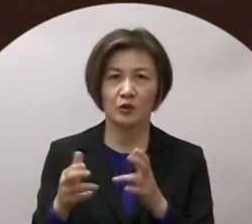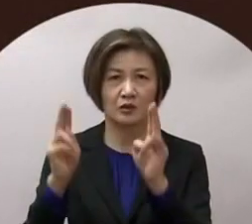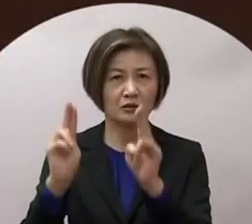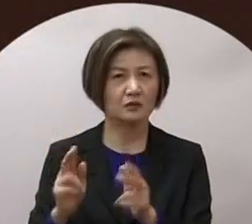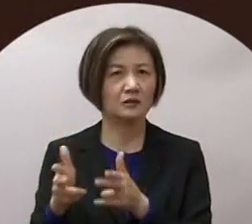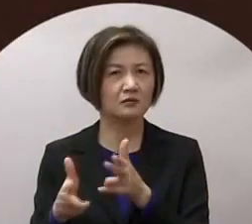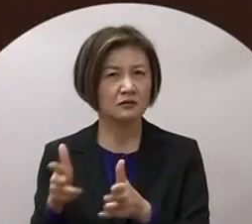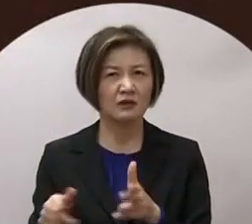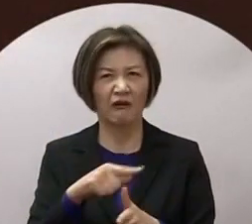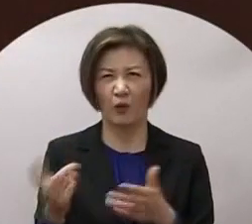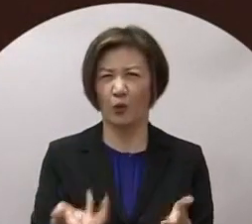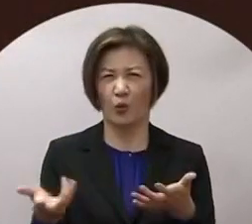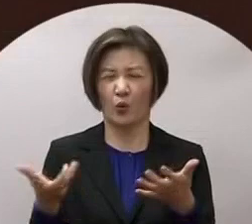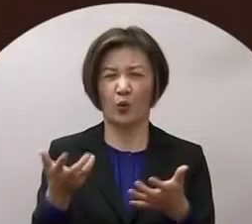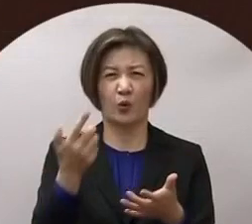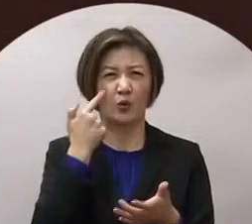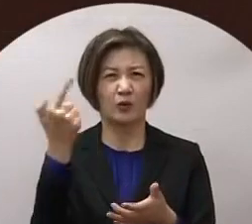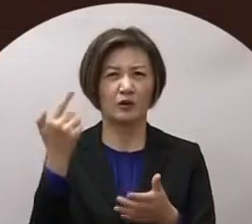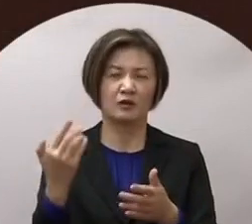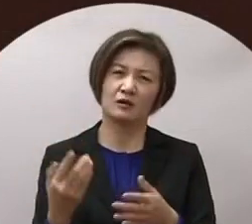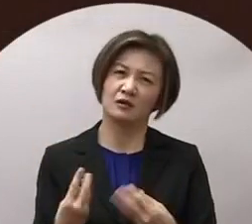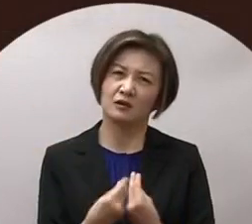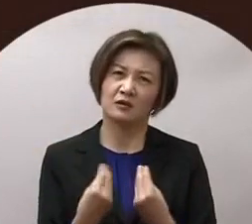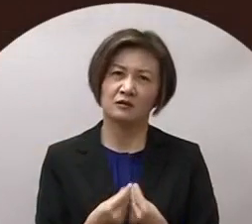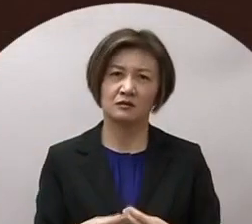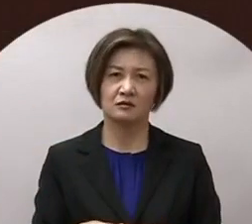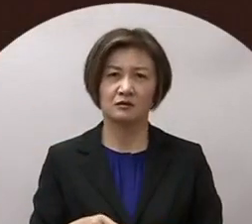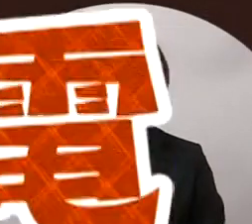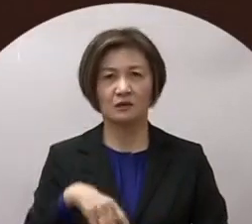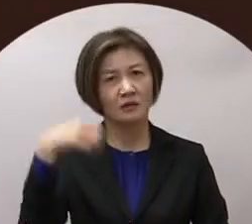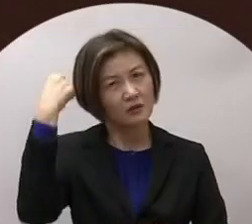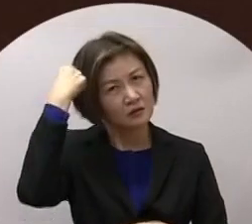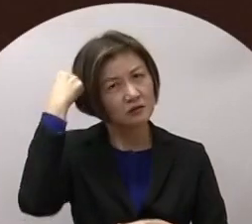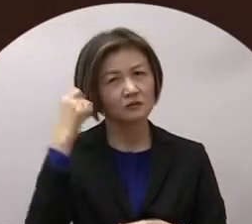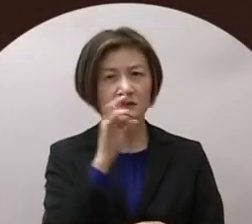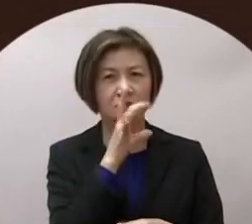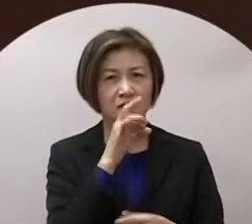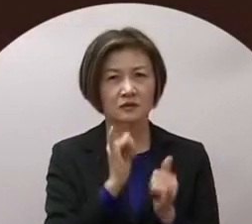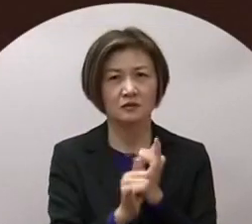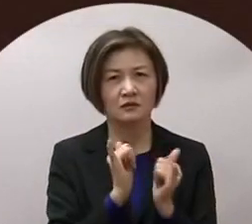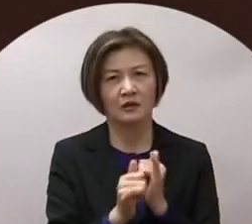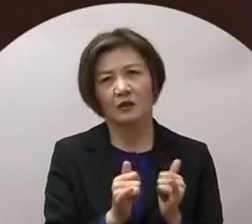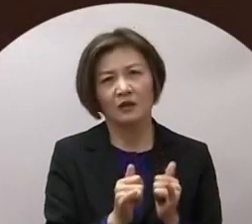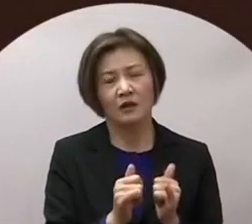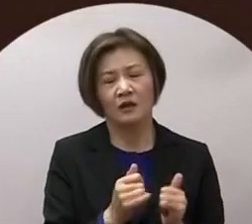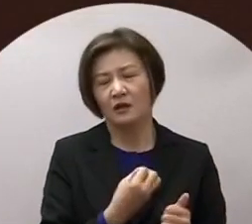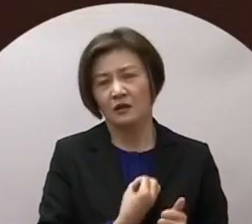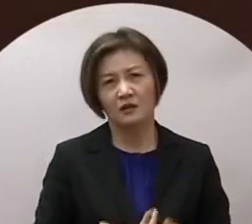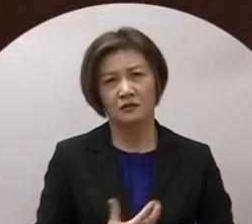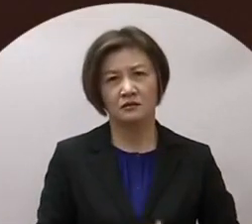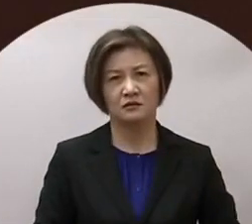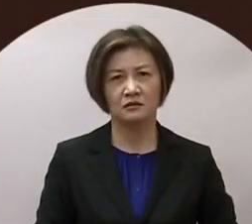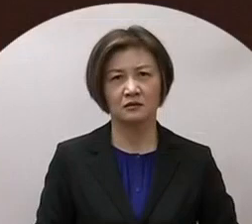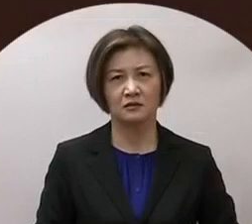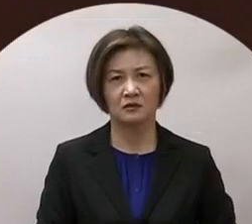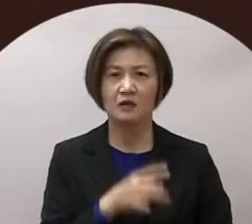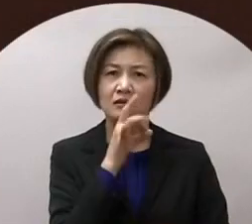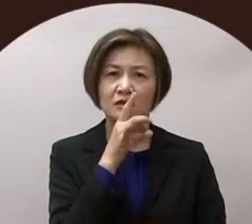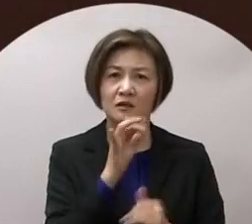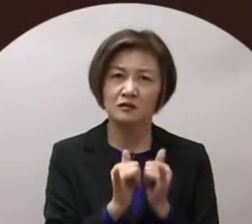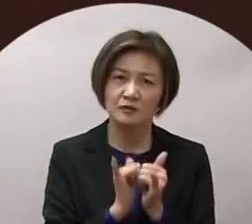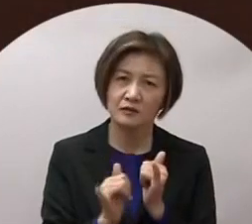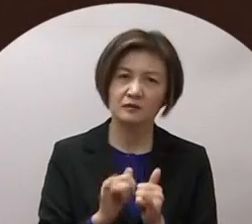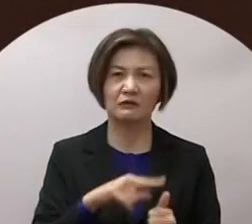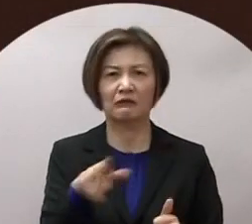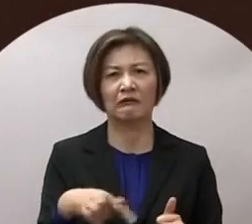吗？许多中部人都大崩溃了，台中人用费发电。根据台电系